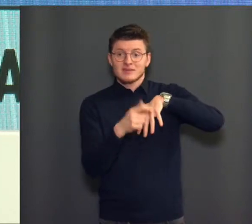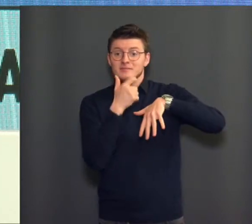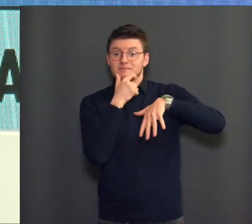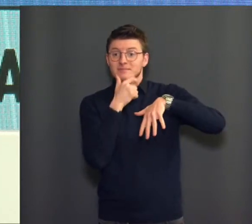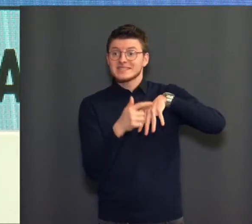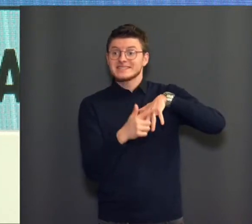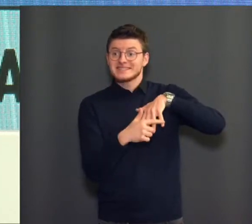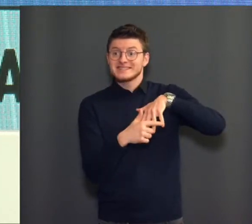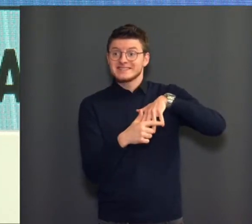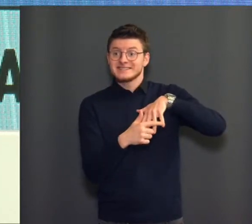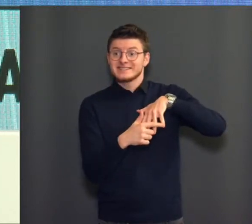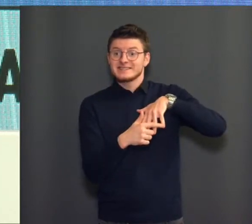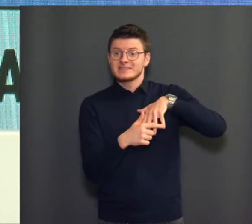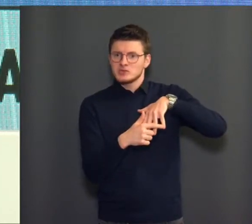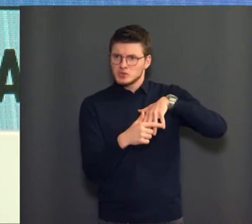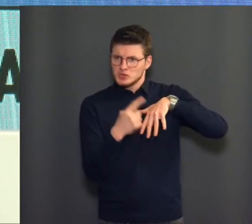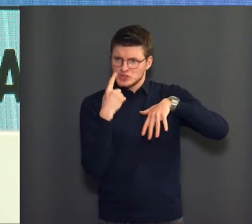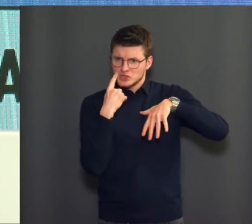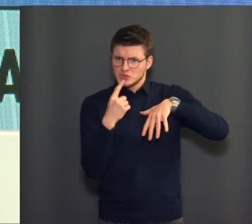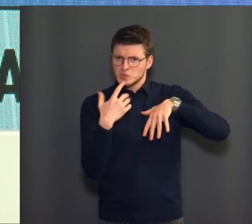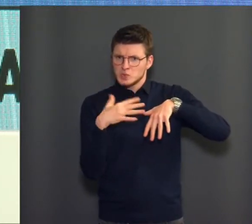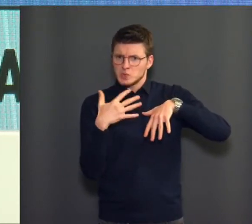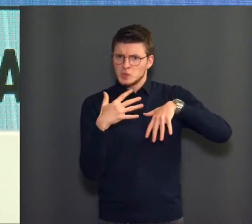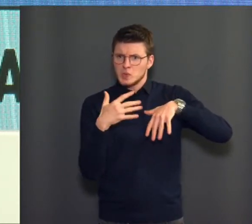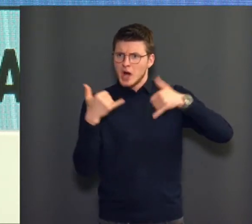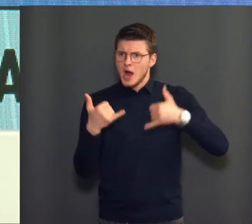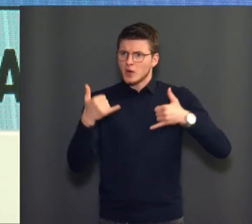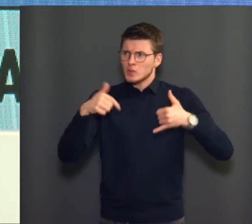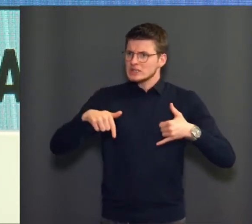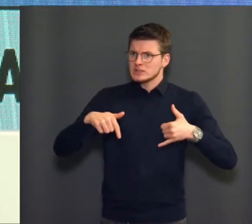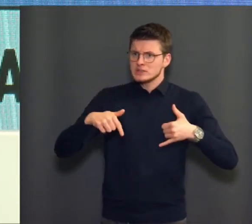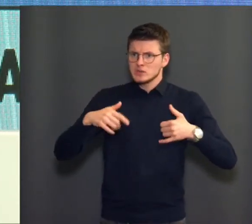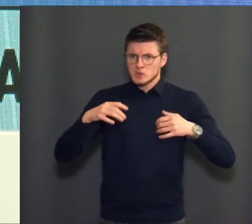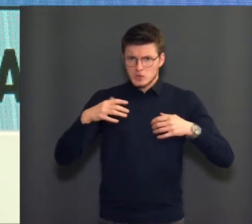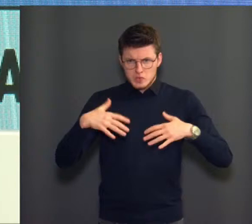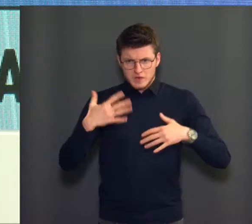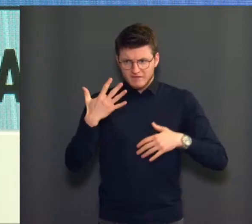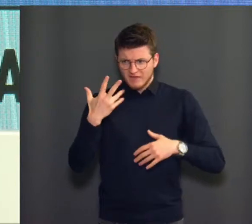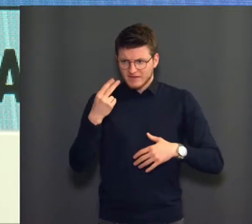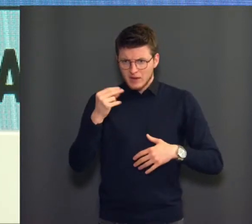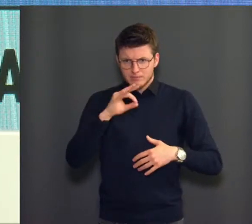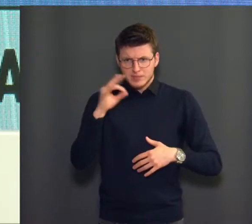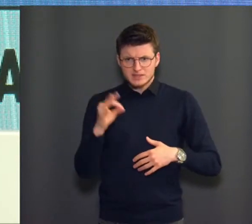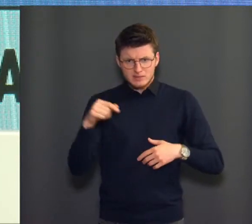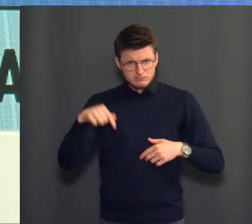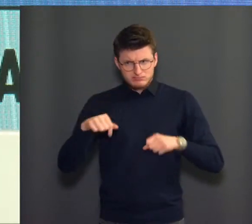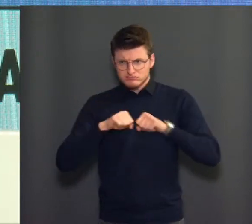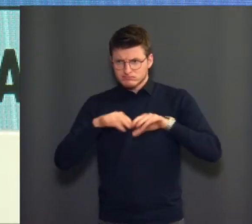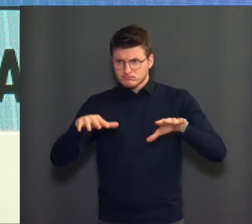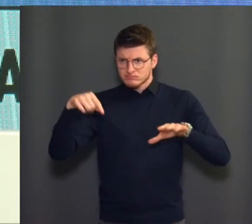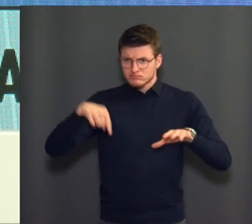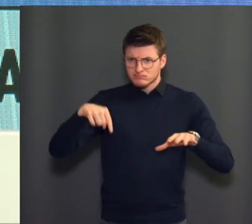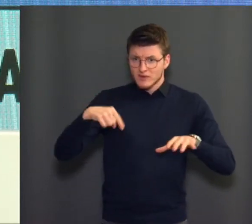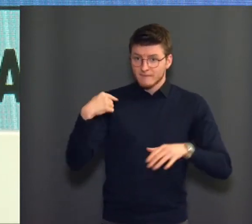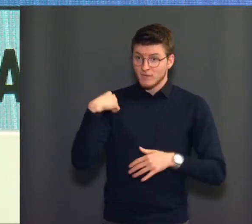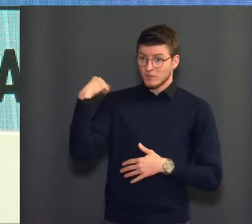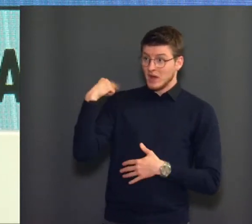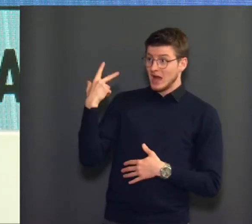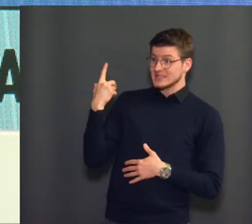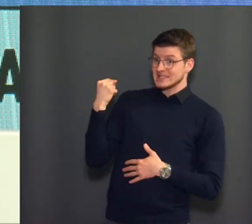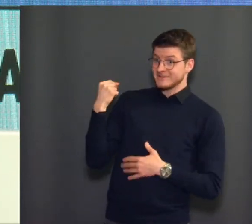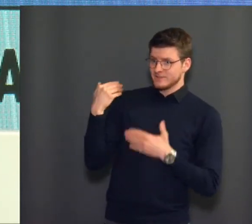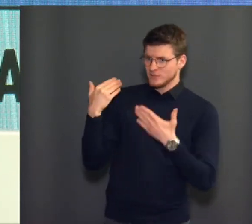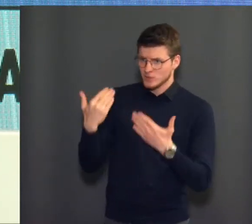85%. Verleden week was dat 78%. Terwijl gelukkig de Zuid-Afrikaanse en Braziliaanse